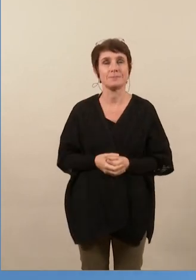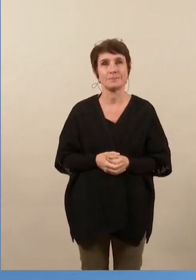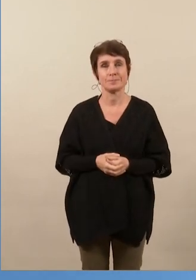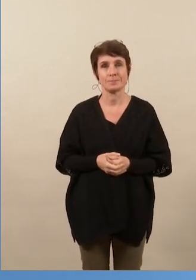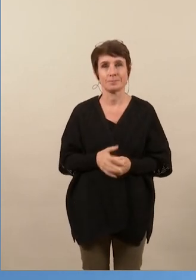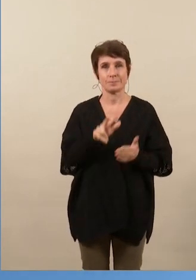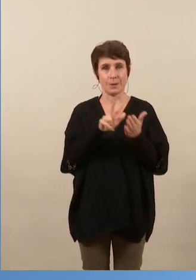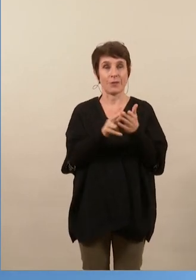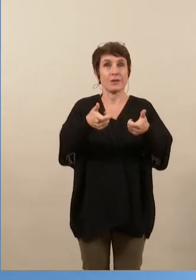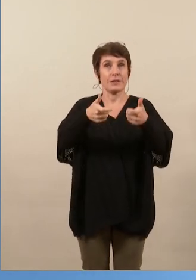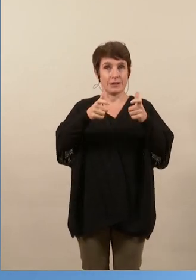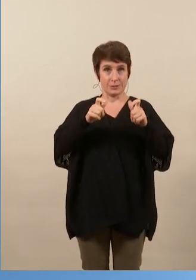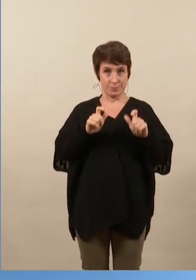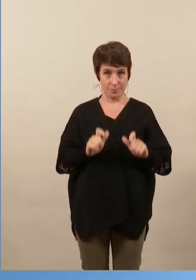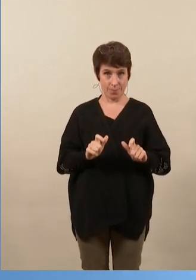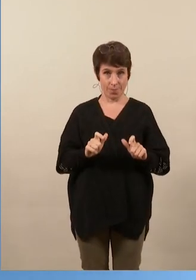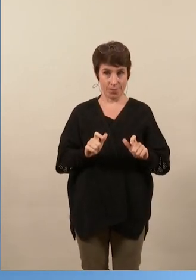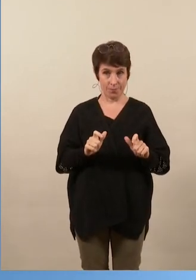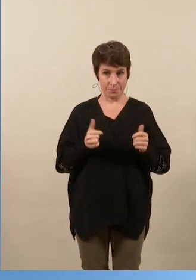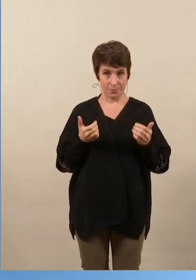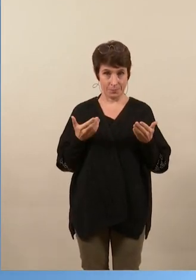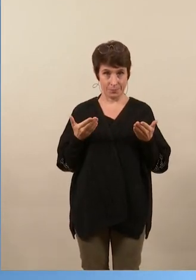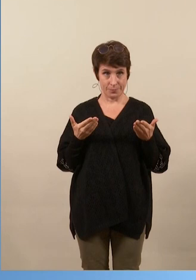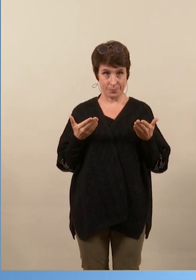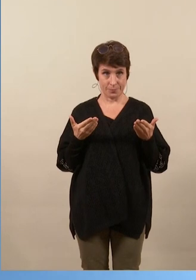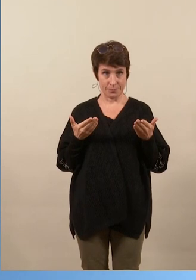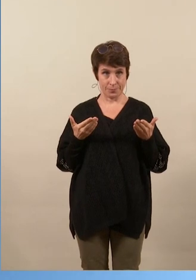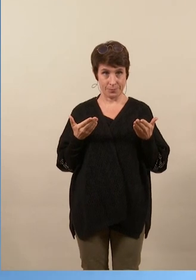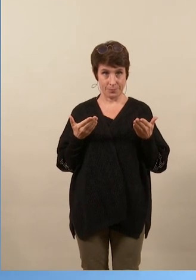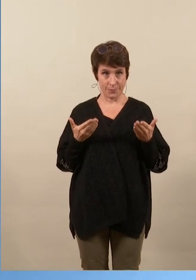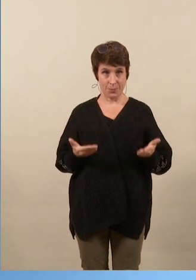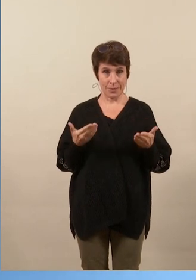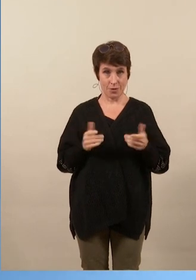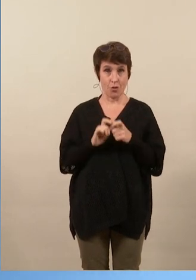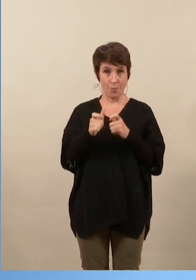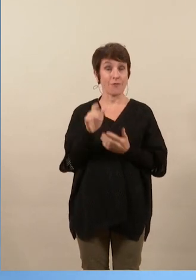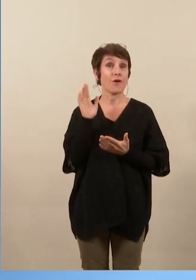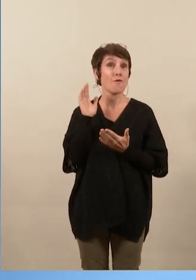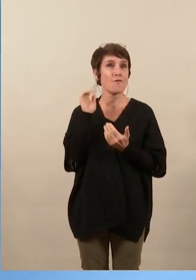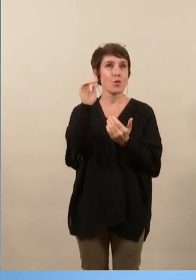remercie nous avons maintenant des vœux